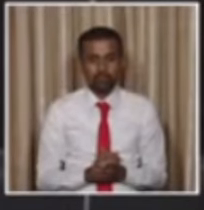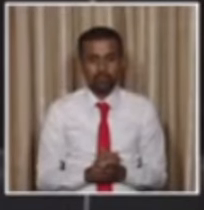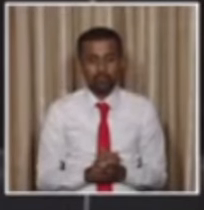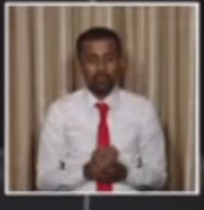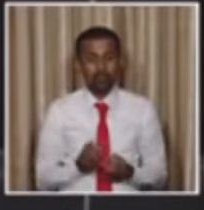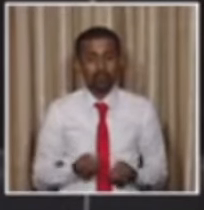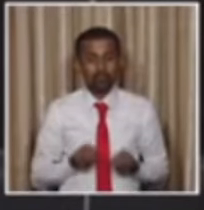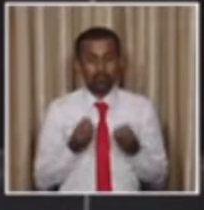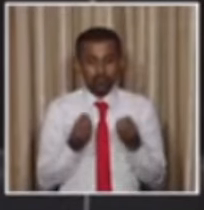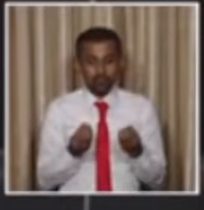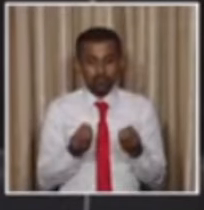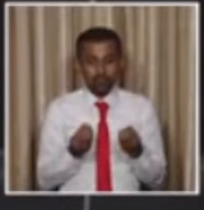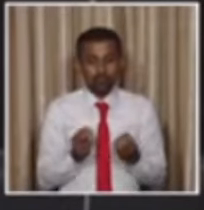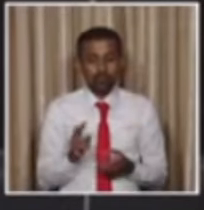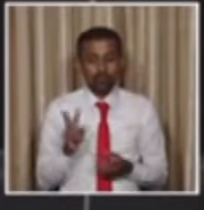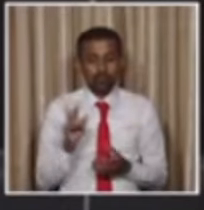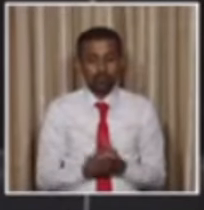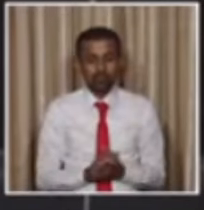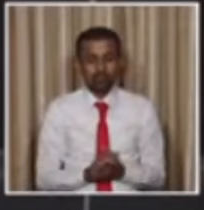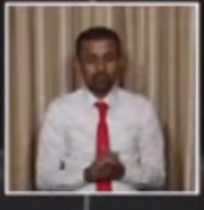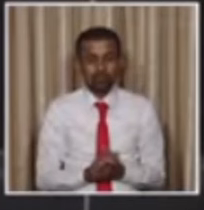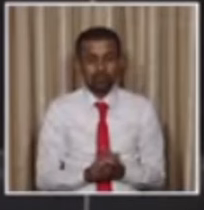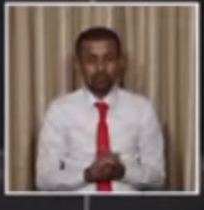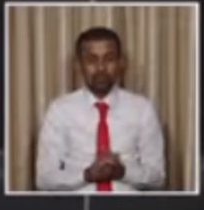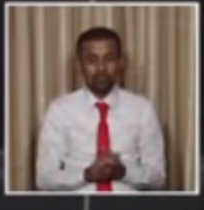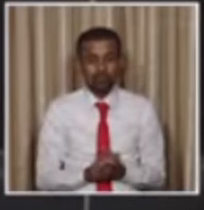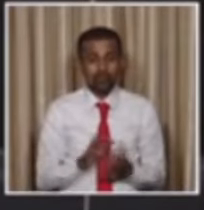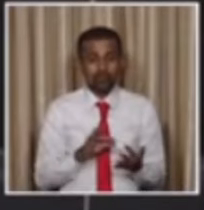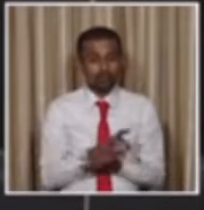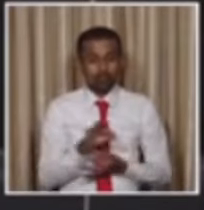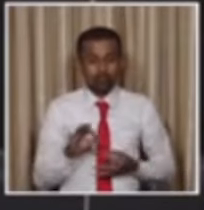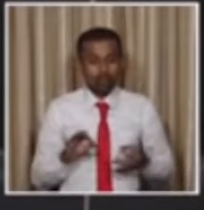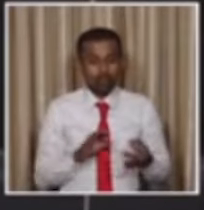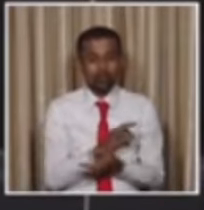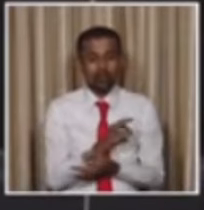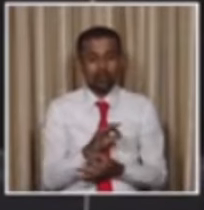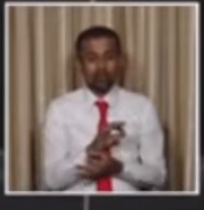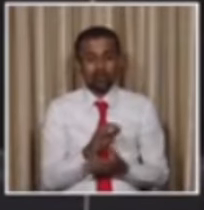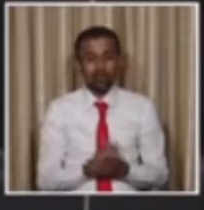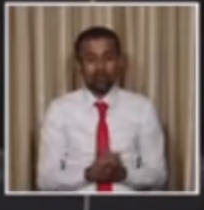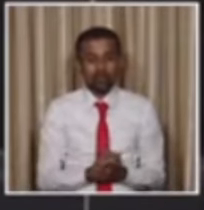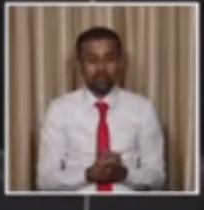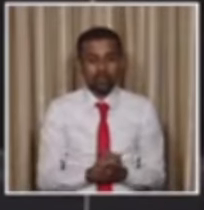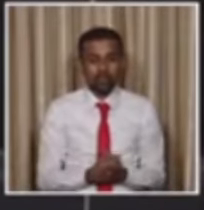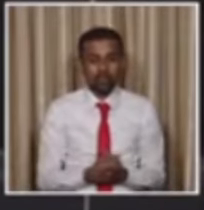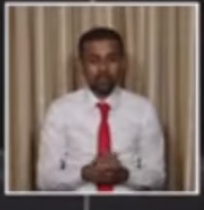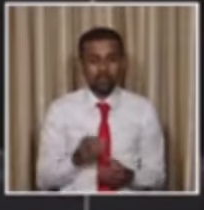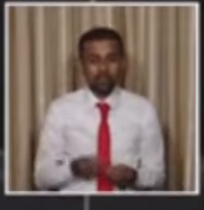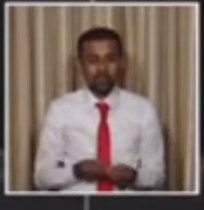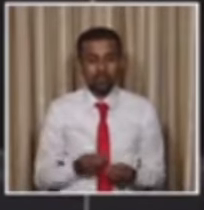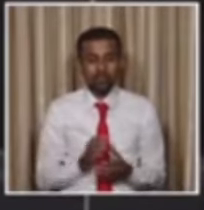ඉදිරිපත් කර තිබෙන විශ්වාස භංග යෝජනාව ගැන යන්න ප්‍රජාතන්ත්‍රවාදී පාර්ලිමේන්තුවේ මම මතක් කරන්න